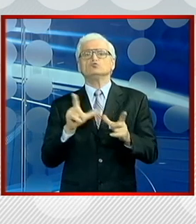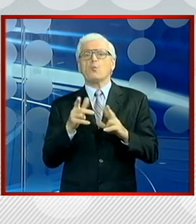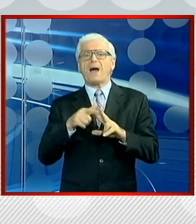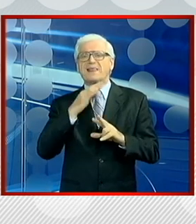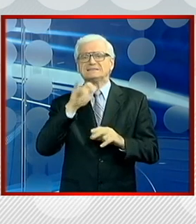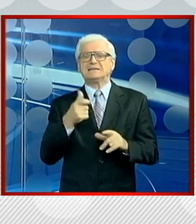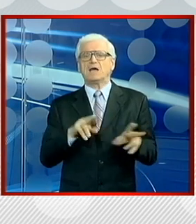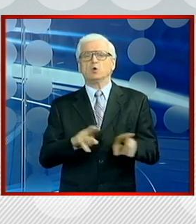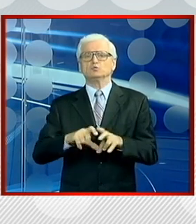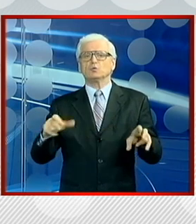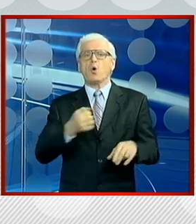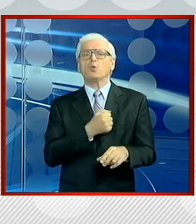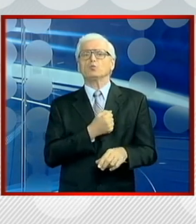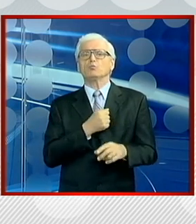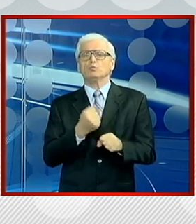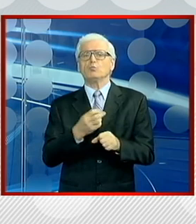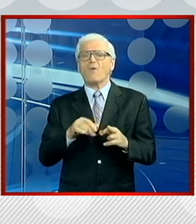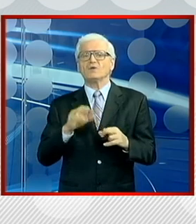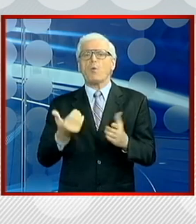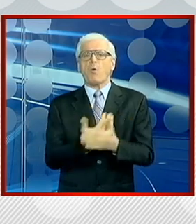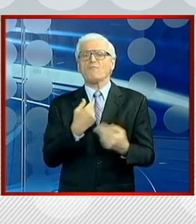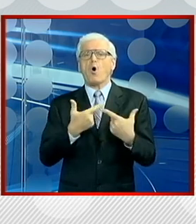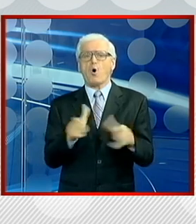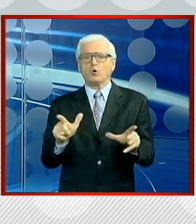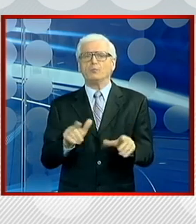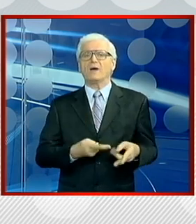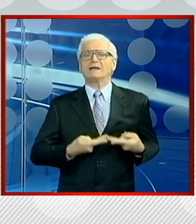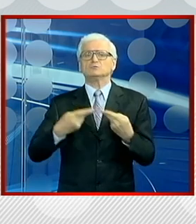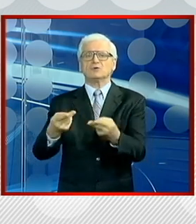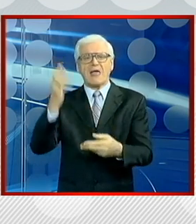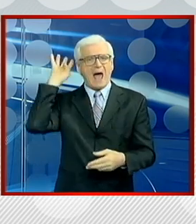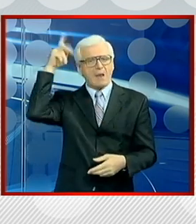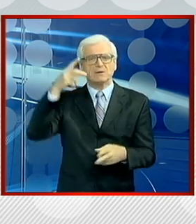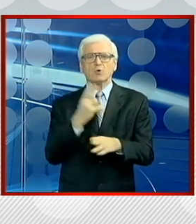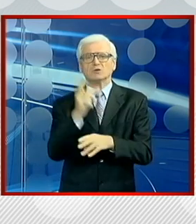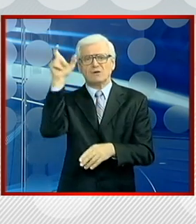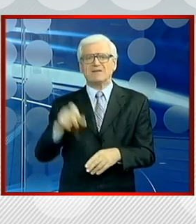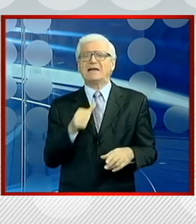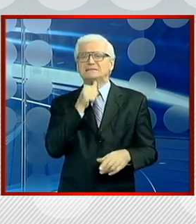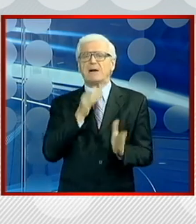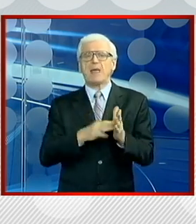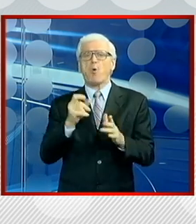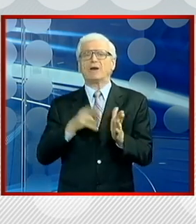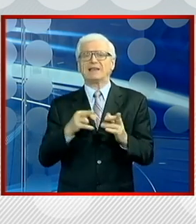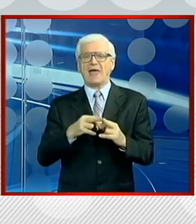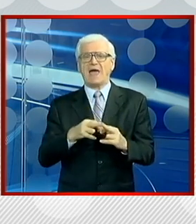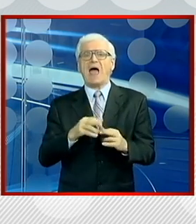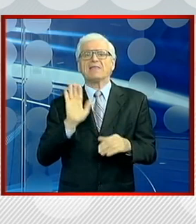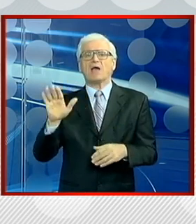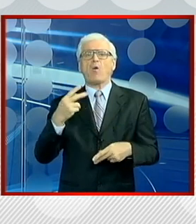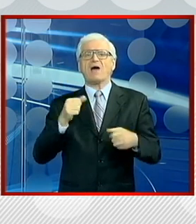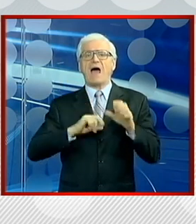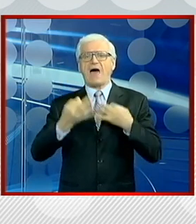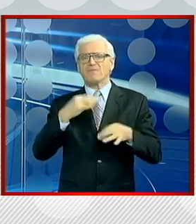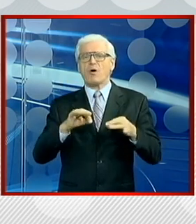Županijski sud u Dubrovniku ponovo je odobrio izručenje albanskog državljanina Ismaila Morine Srbiji, a njegov branilac ponovo